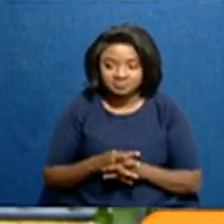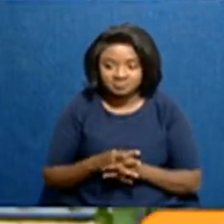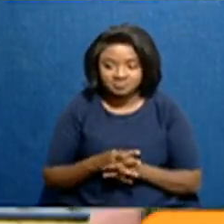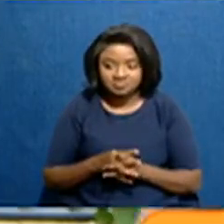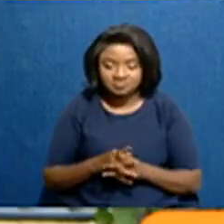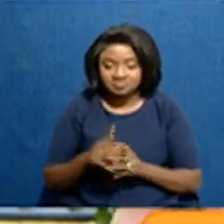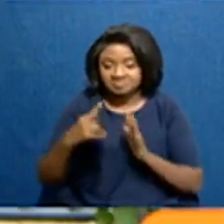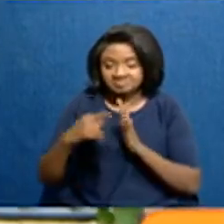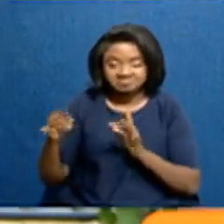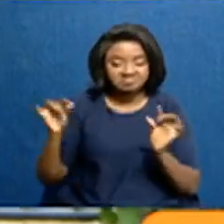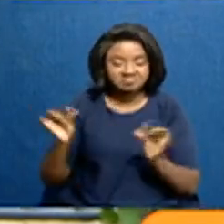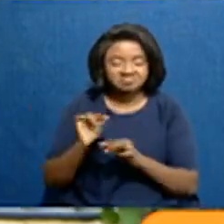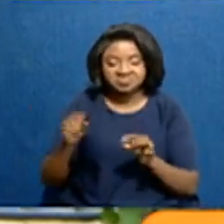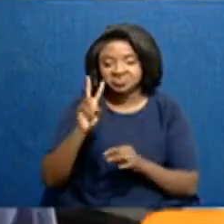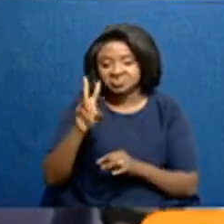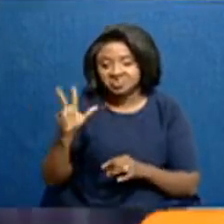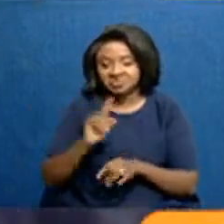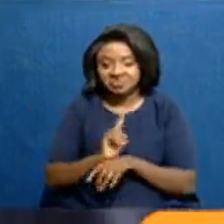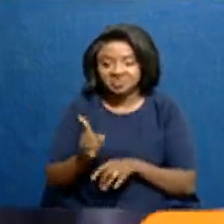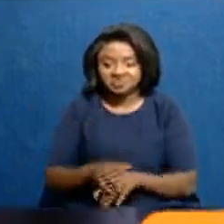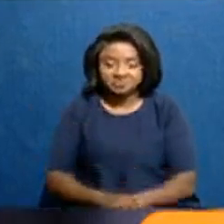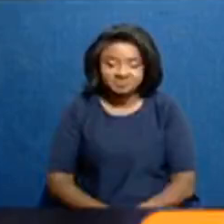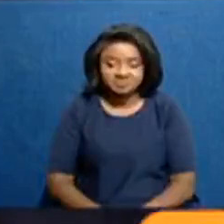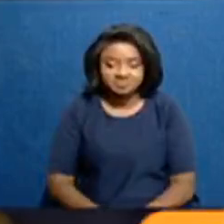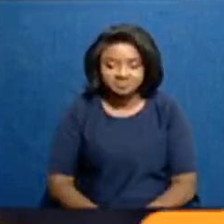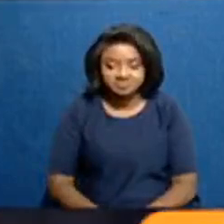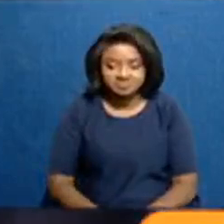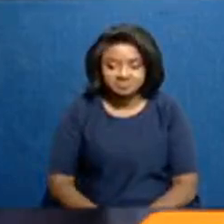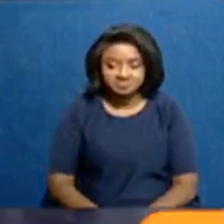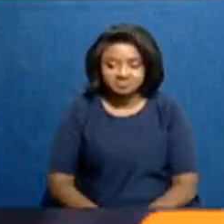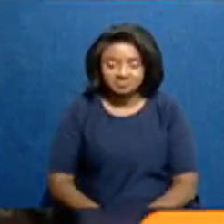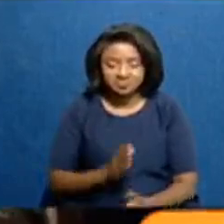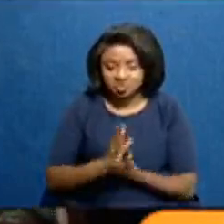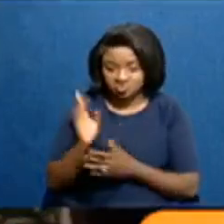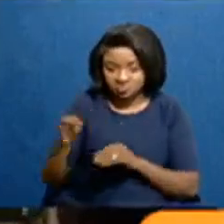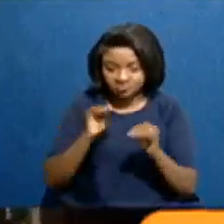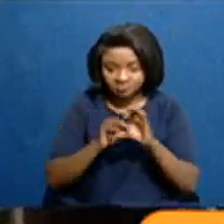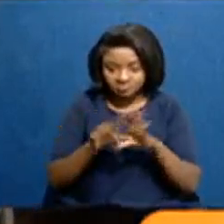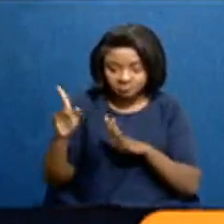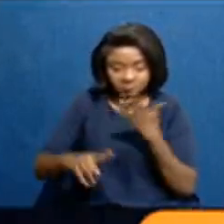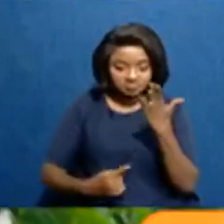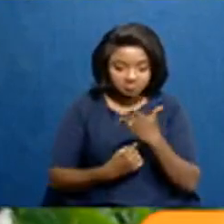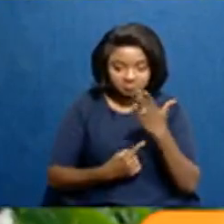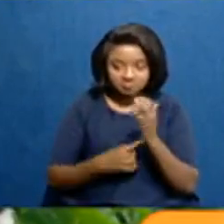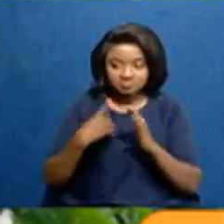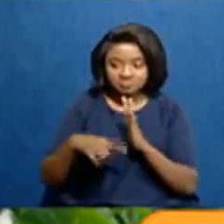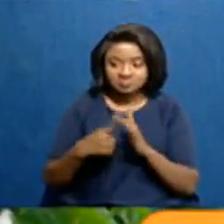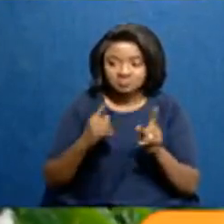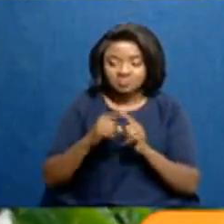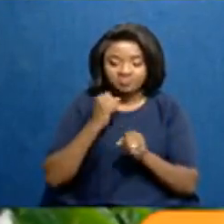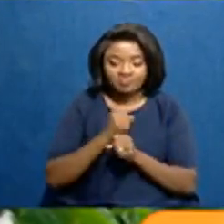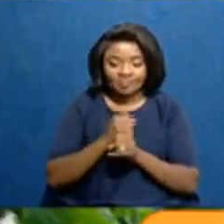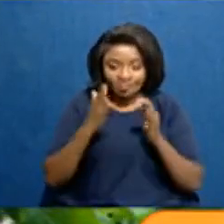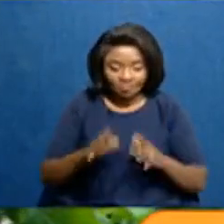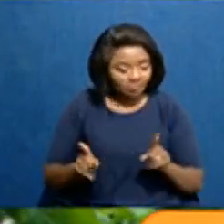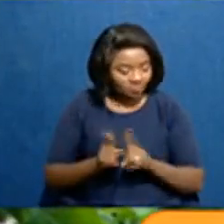machine for 2-3 minutes. Japo Elad amewekeza katika mitambo hii ya kisasa, wafanyakazi bado